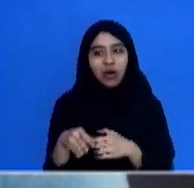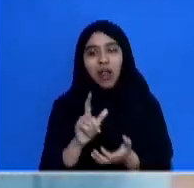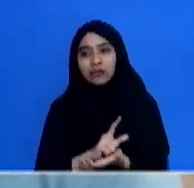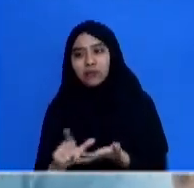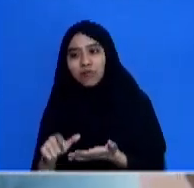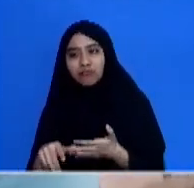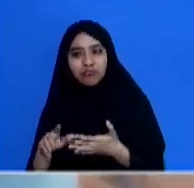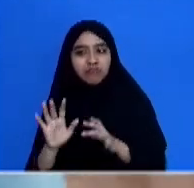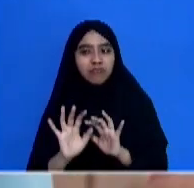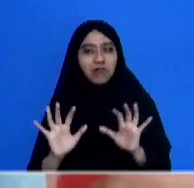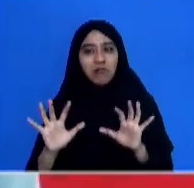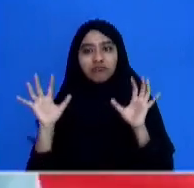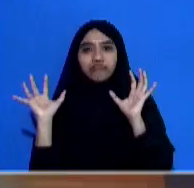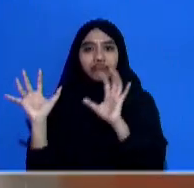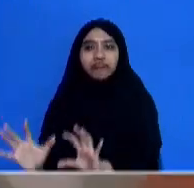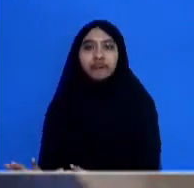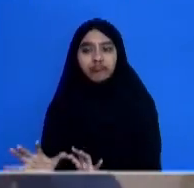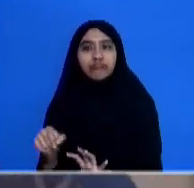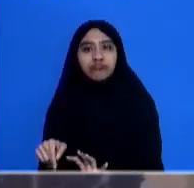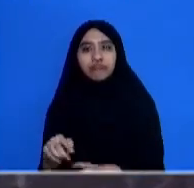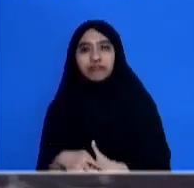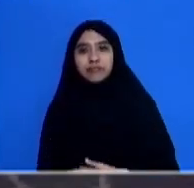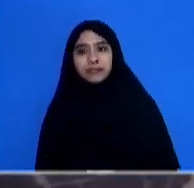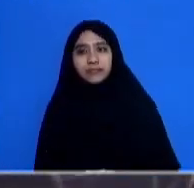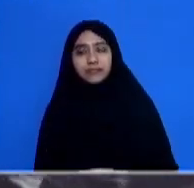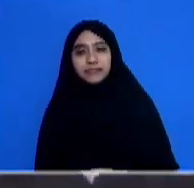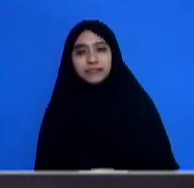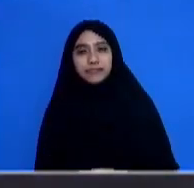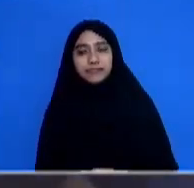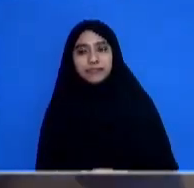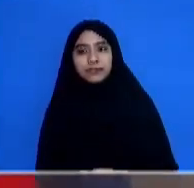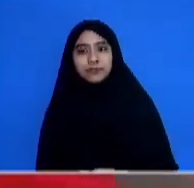keamanan gabungan diterjunkan di lokasi. Demikian Dian Adi, TVRI Yogyakarta, melaporkan.